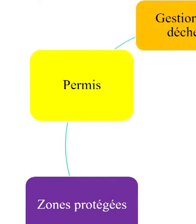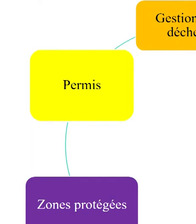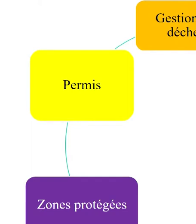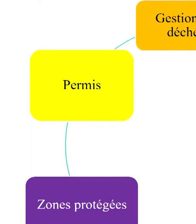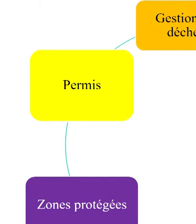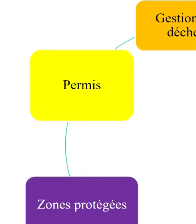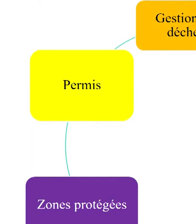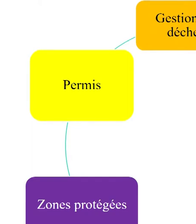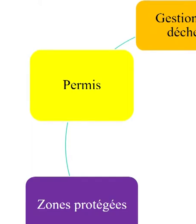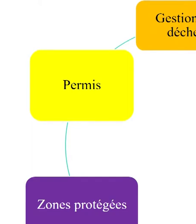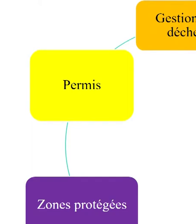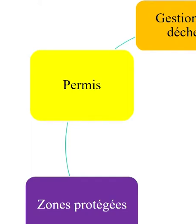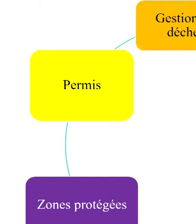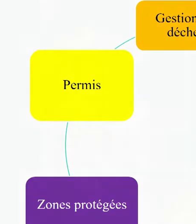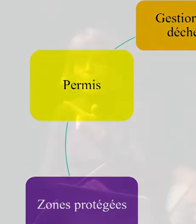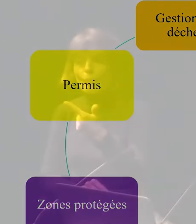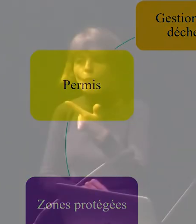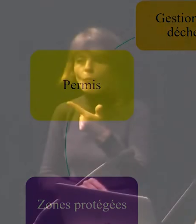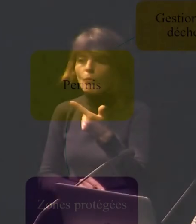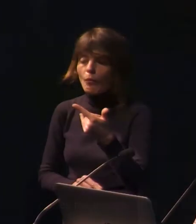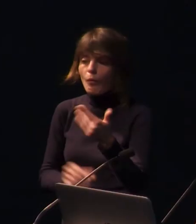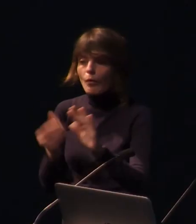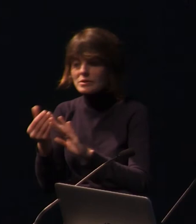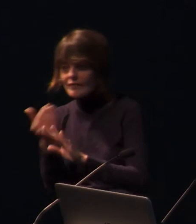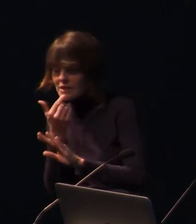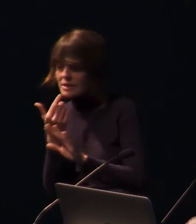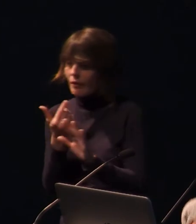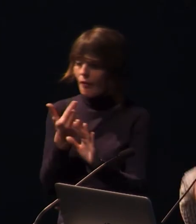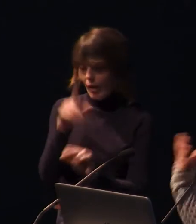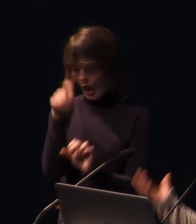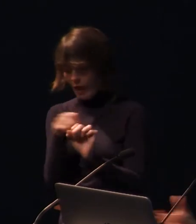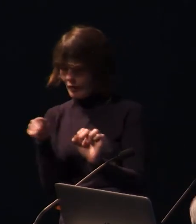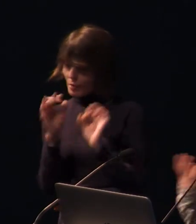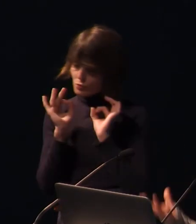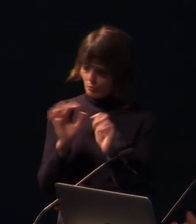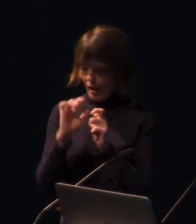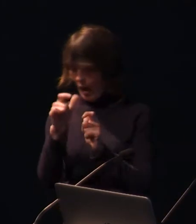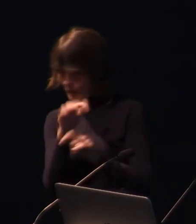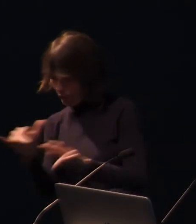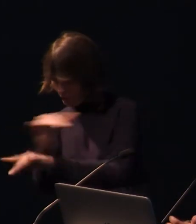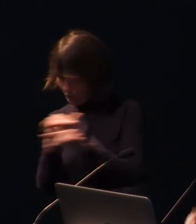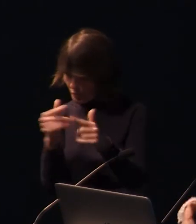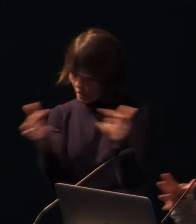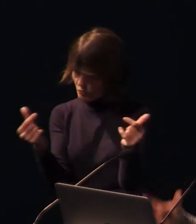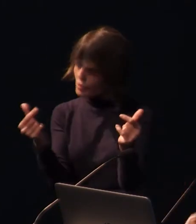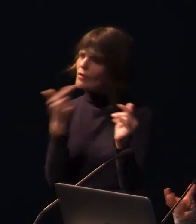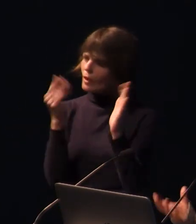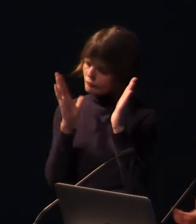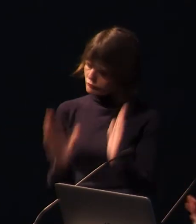aura besoin d'eux donc d'évaluation d'impact sur l'environnement ya tout un cadre juridique donc